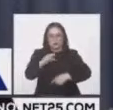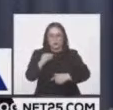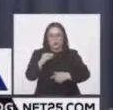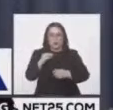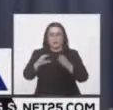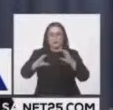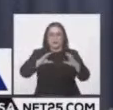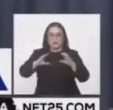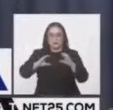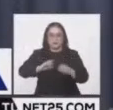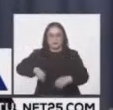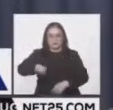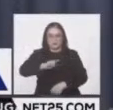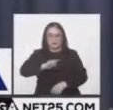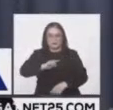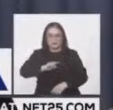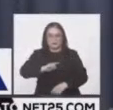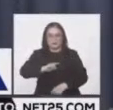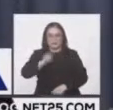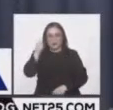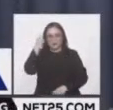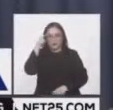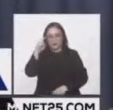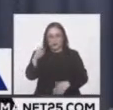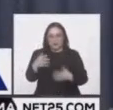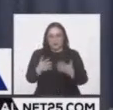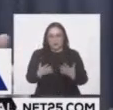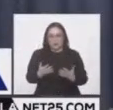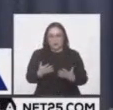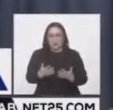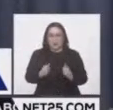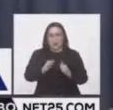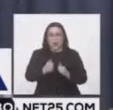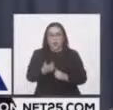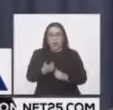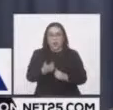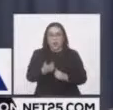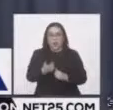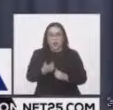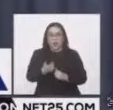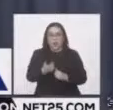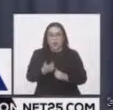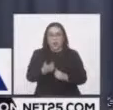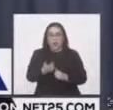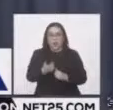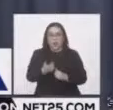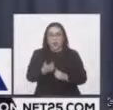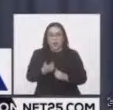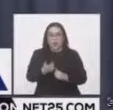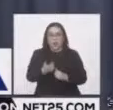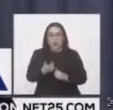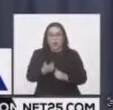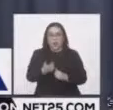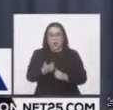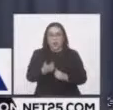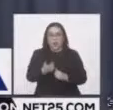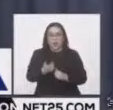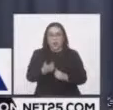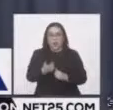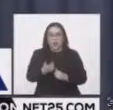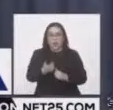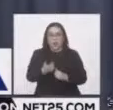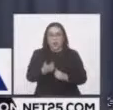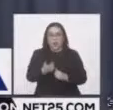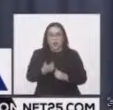ako mag-usap tayo para kung anong with respect k Idel arrogante ka e